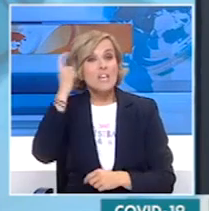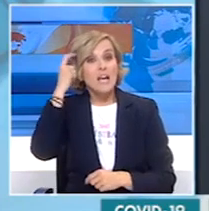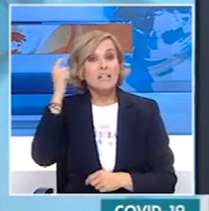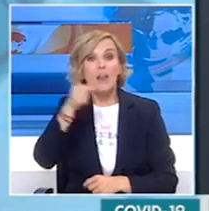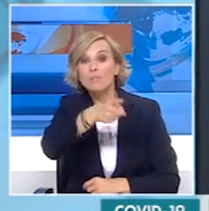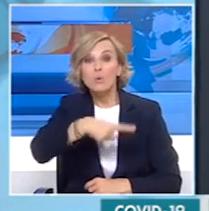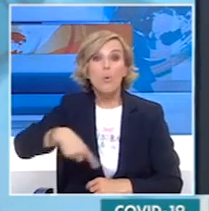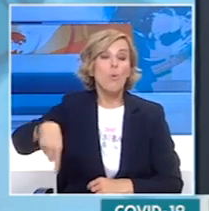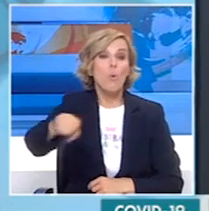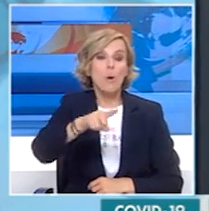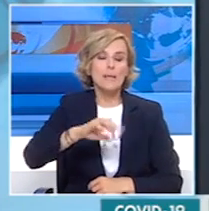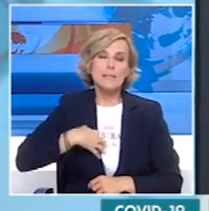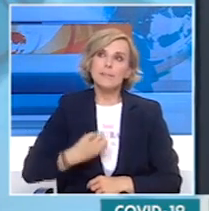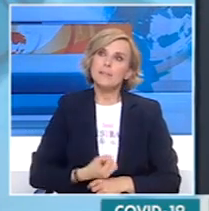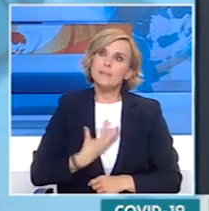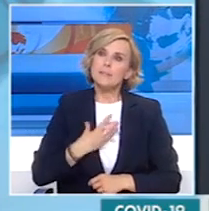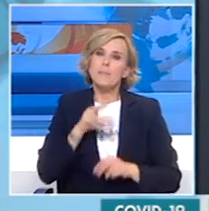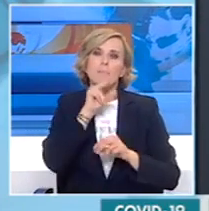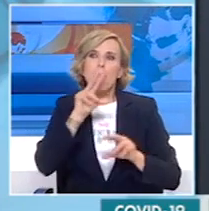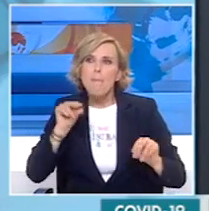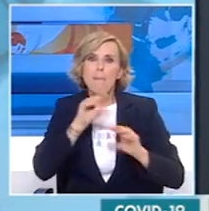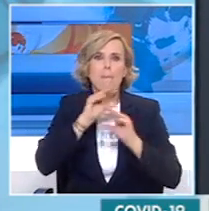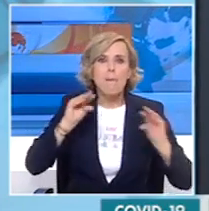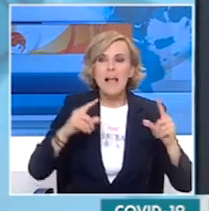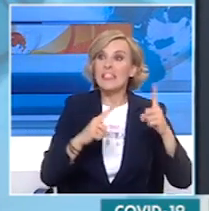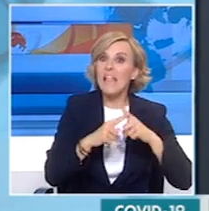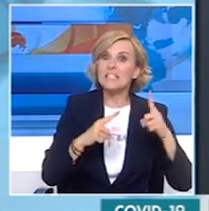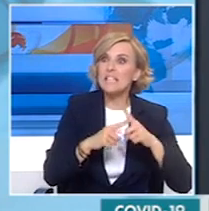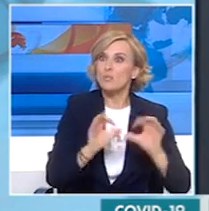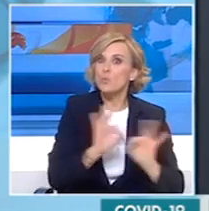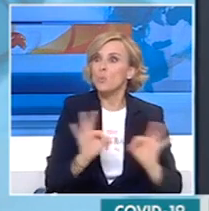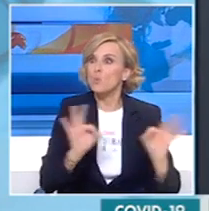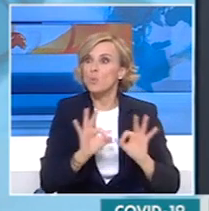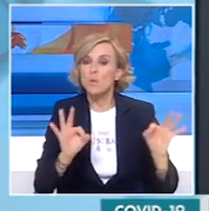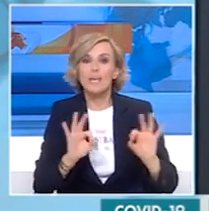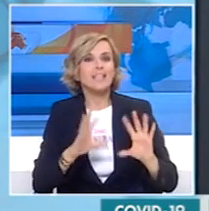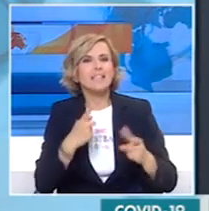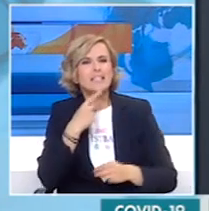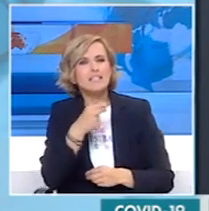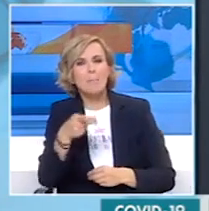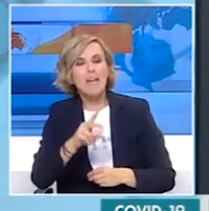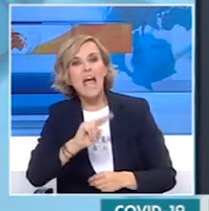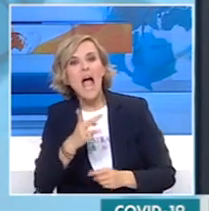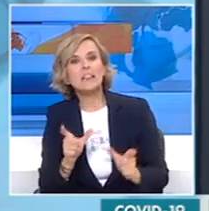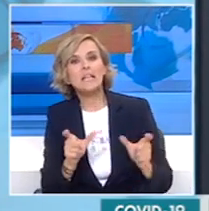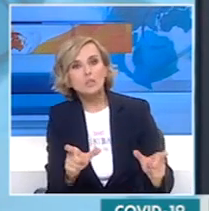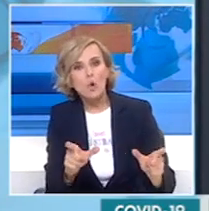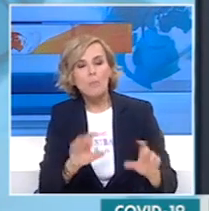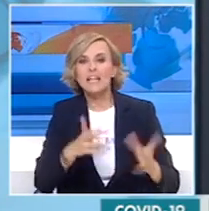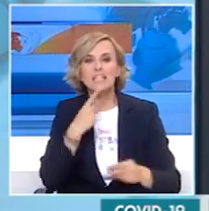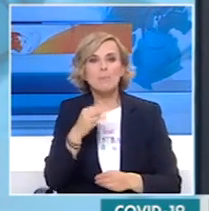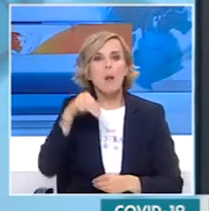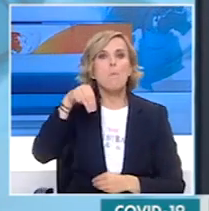γιατί έχω την αίσθηση ότι κάποιοι μιλούν πάρα πολύ για τα τεστ αντισωμάτων, χωρίς να κατανοούν τι ακριβώς σημαίνει αντίσωμα και τι σημαίνει